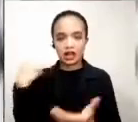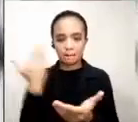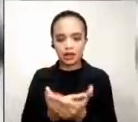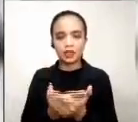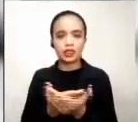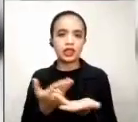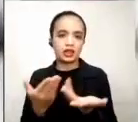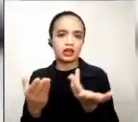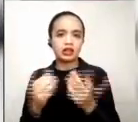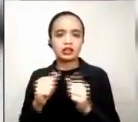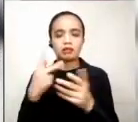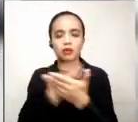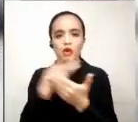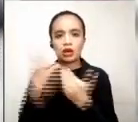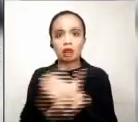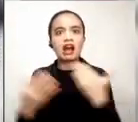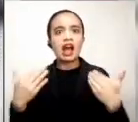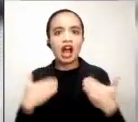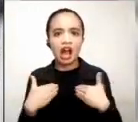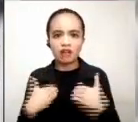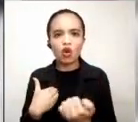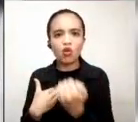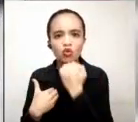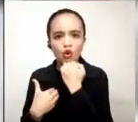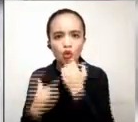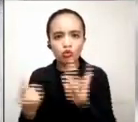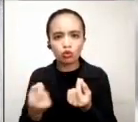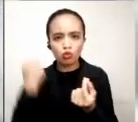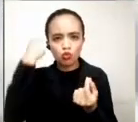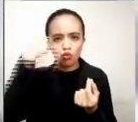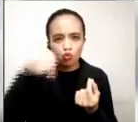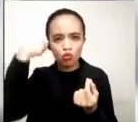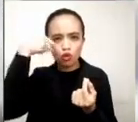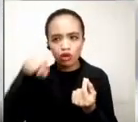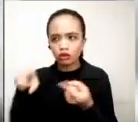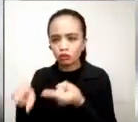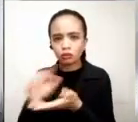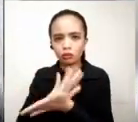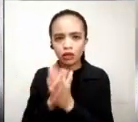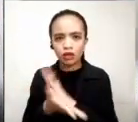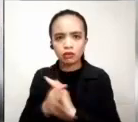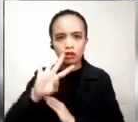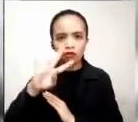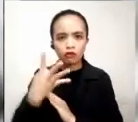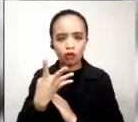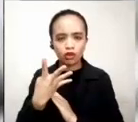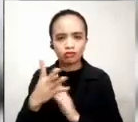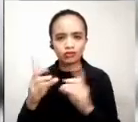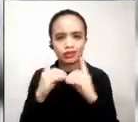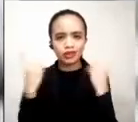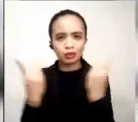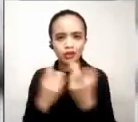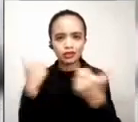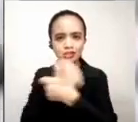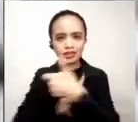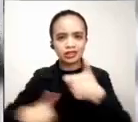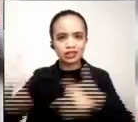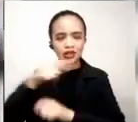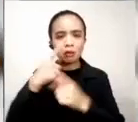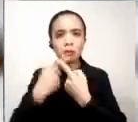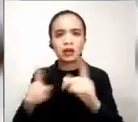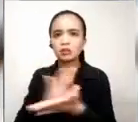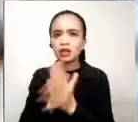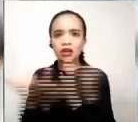irregularidad na raw sa immigration nang maupo siya bilang Ports Division Chief, pero lumala umano ito noong